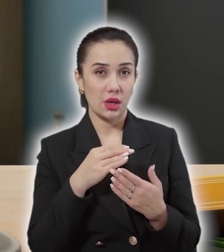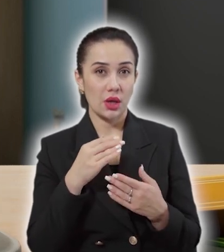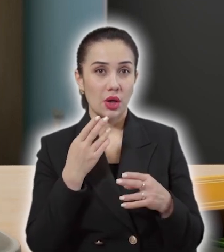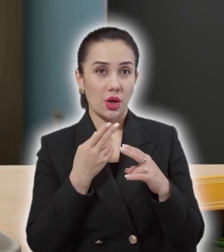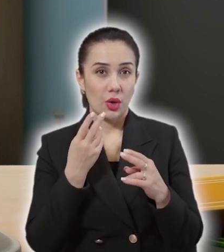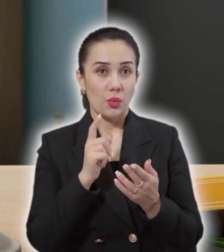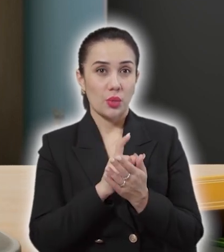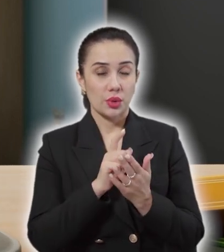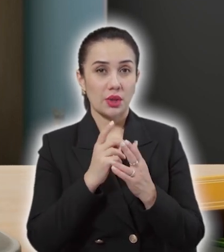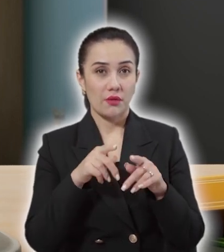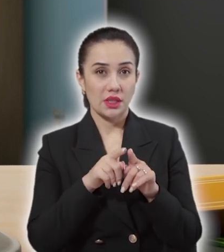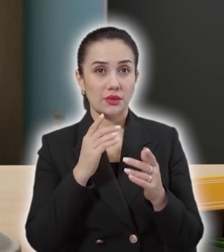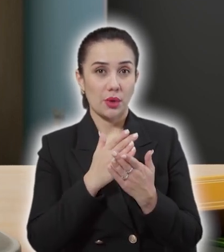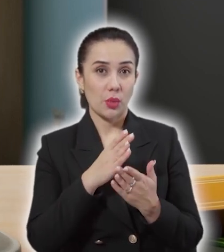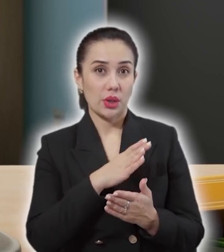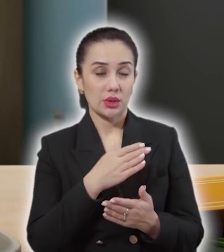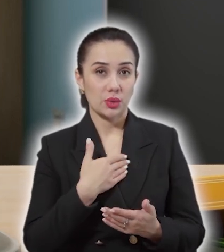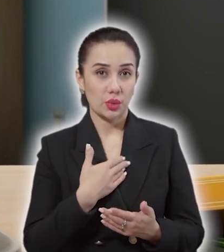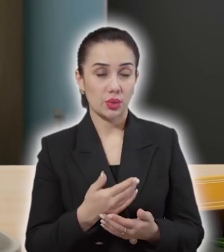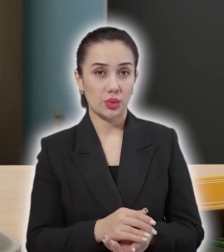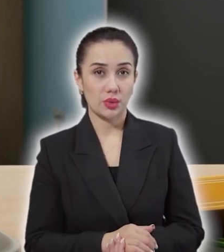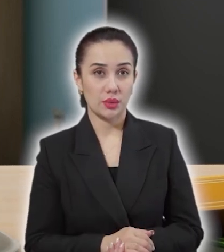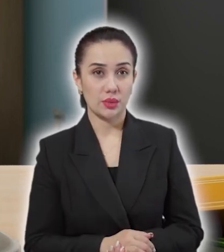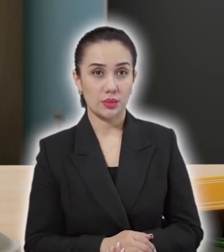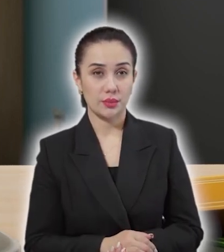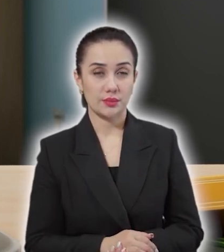Qaytgancha. Bundan vazifam bor edi-ku?